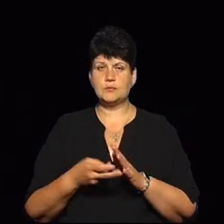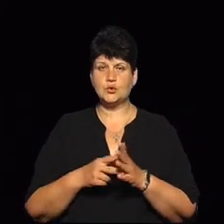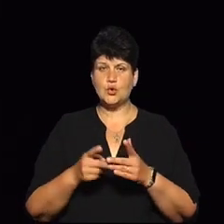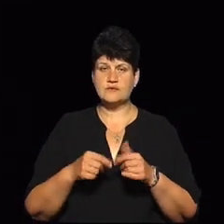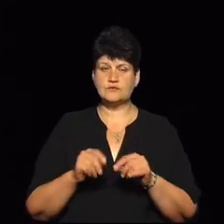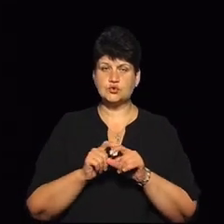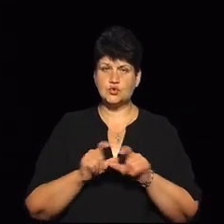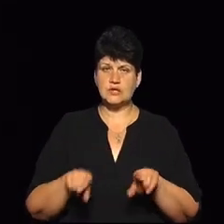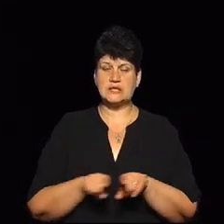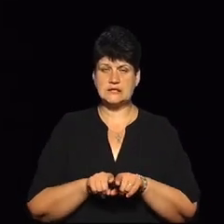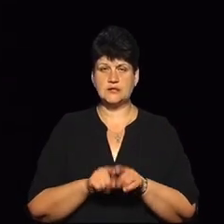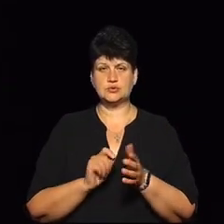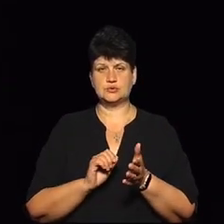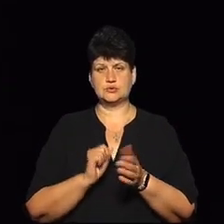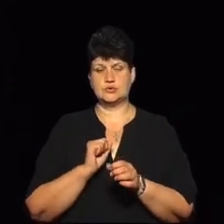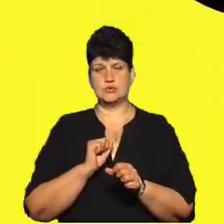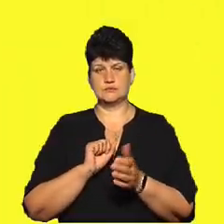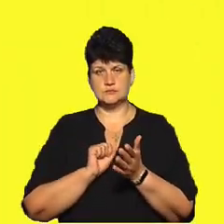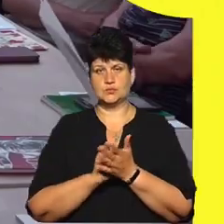його опублікують у соцмережах.